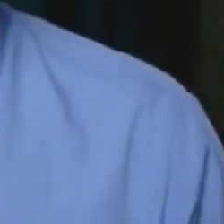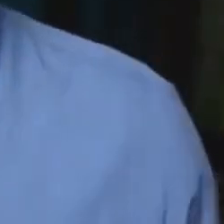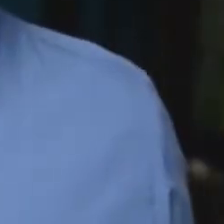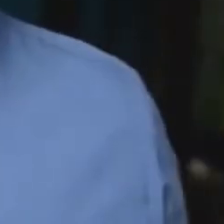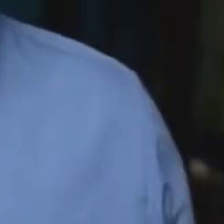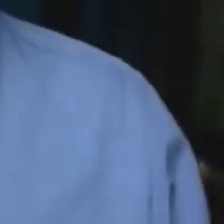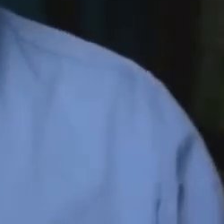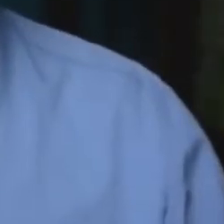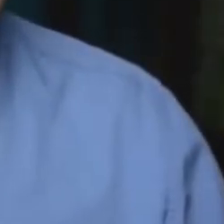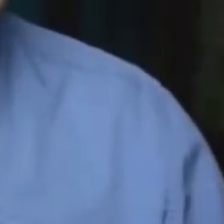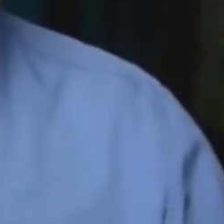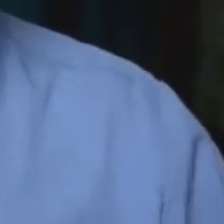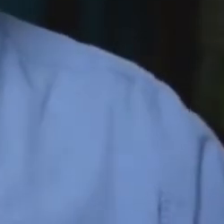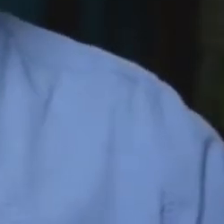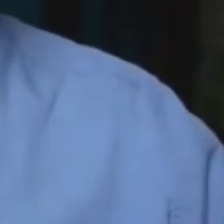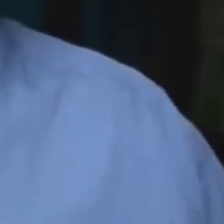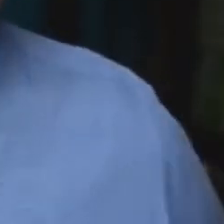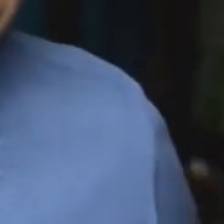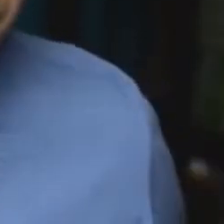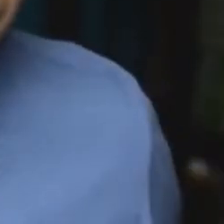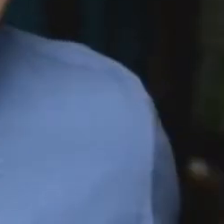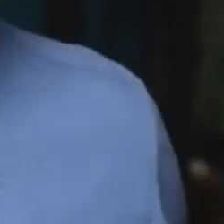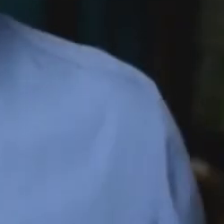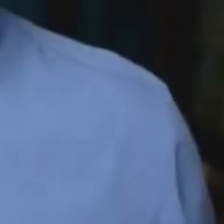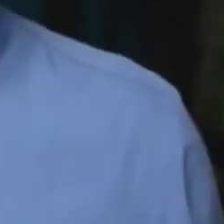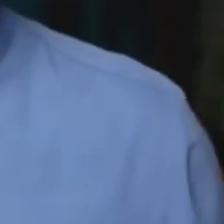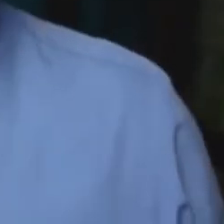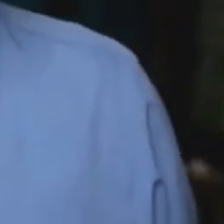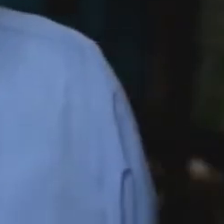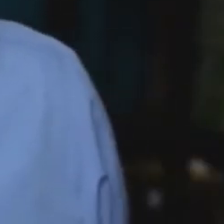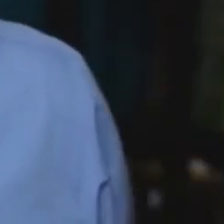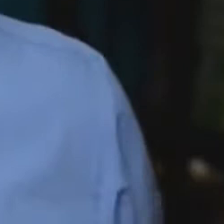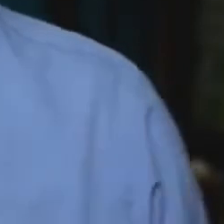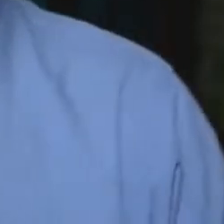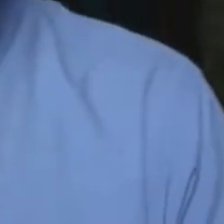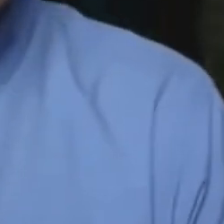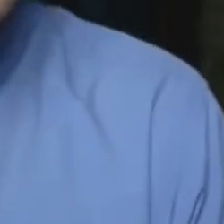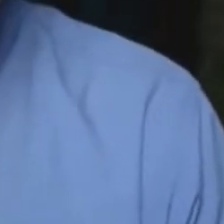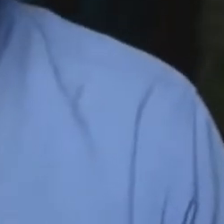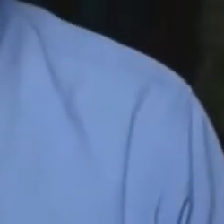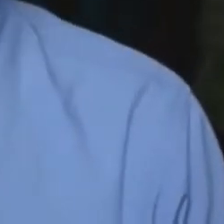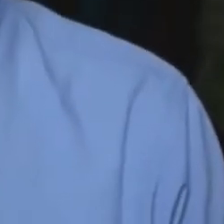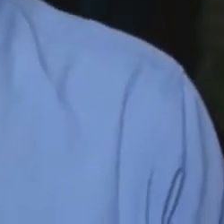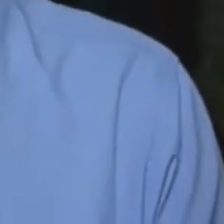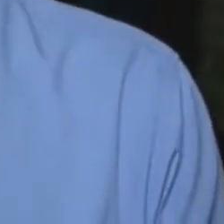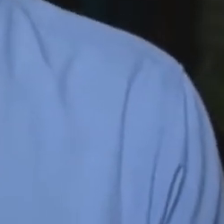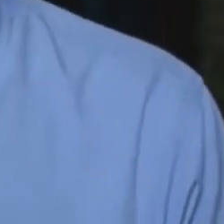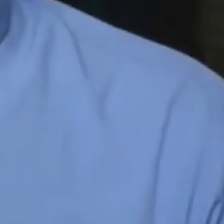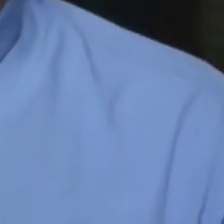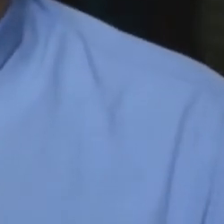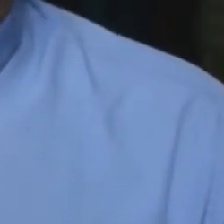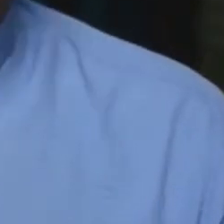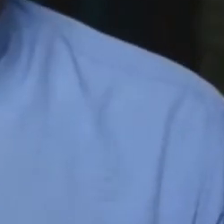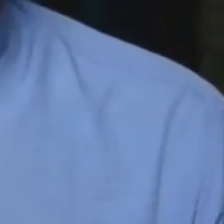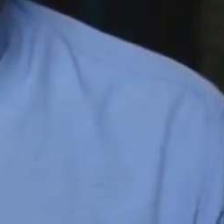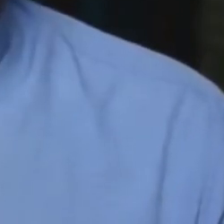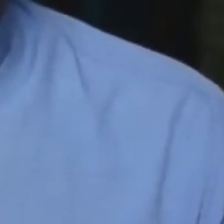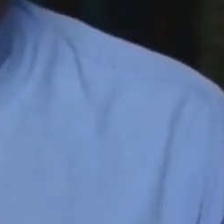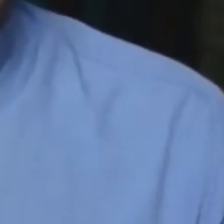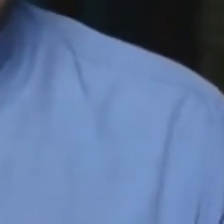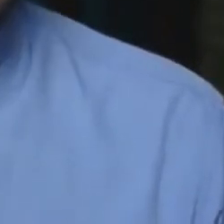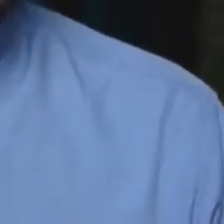Moi drodzy, dzisiejszą Ewangelię, pierwszą w Adwencie, będziemy rozpoczynali nasze takie wprowadzanie